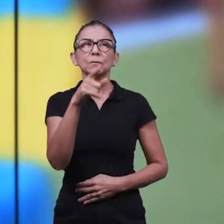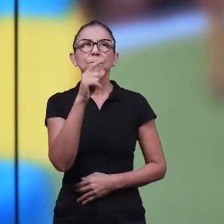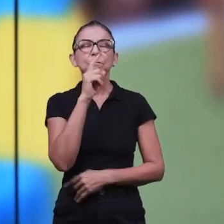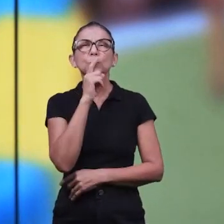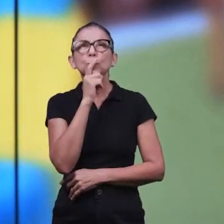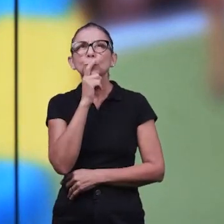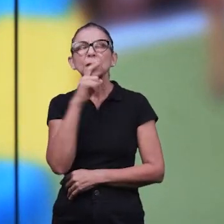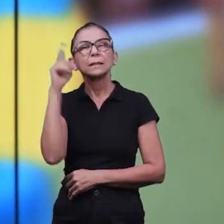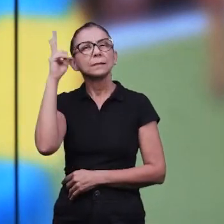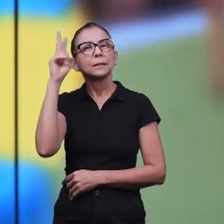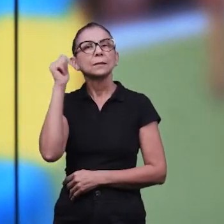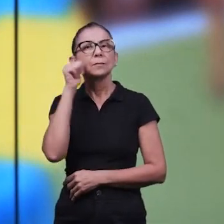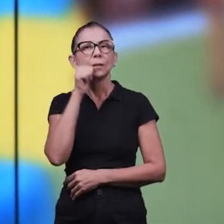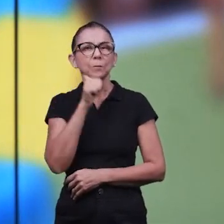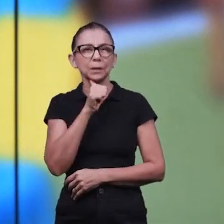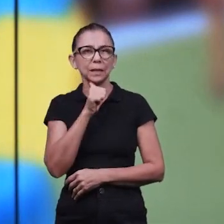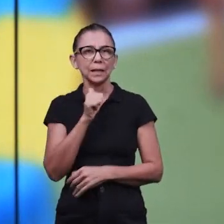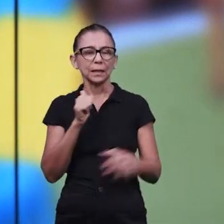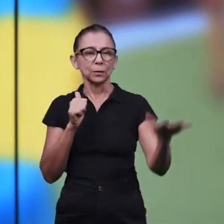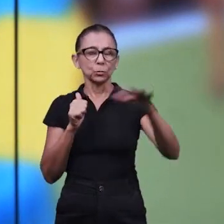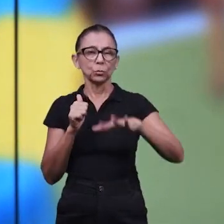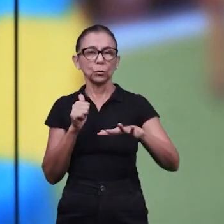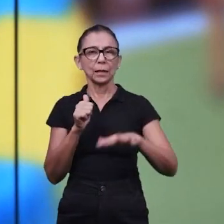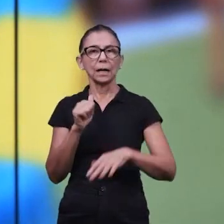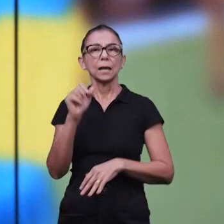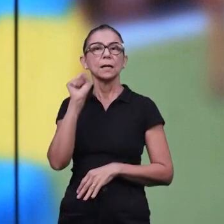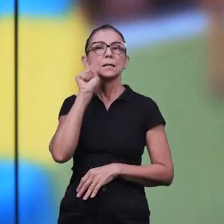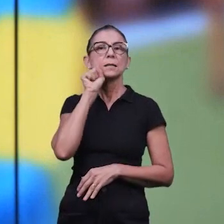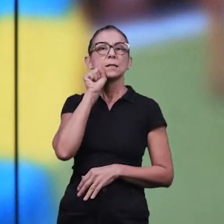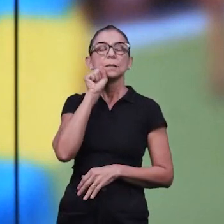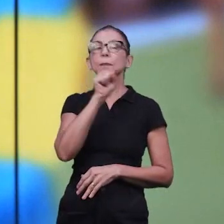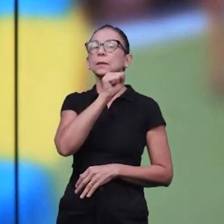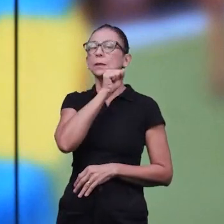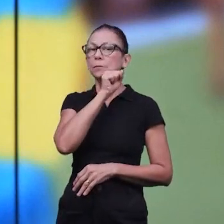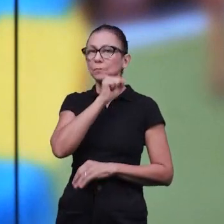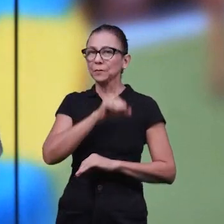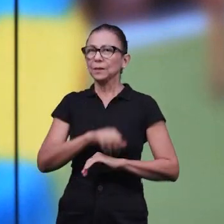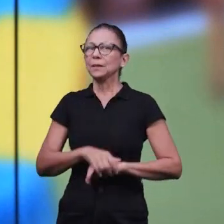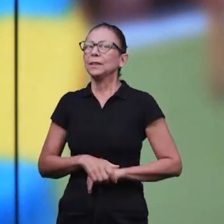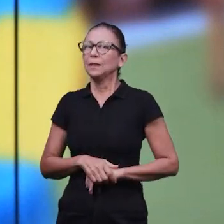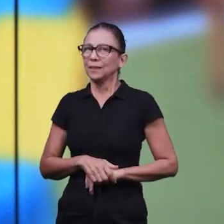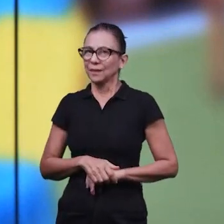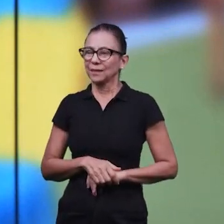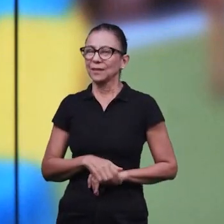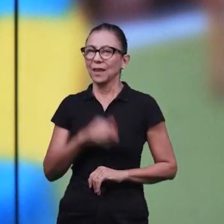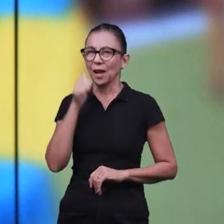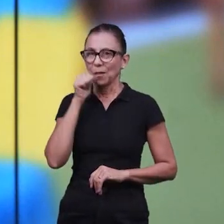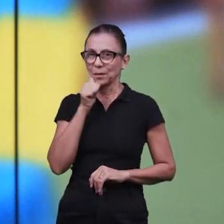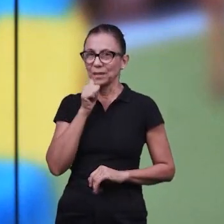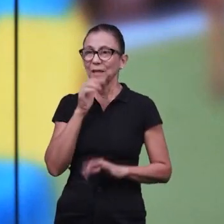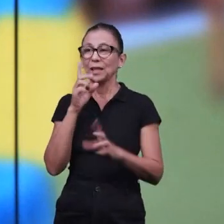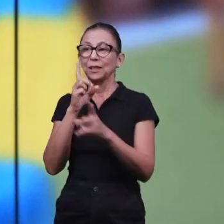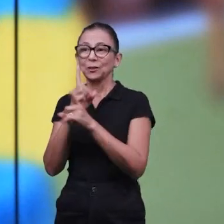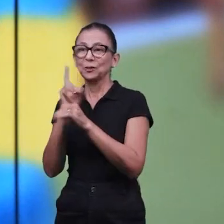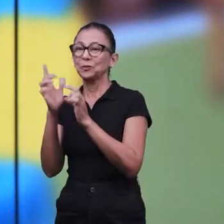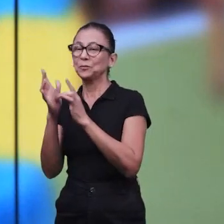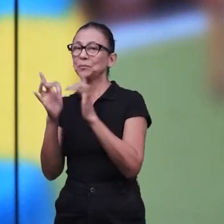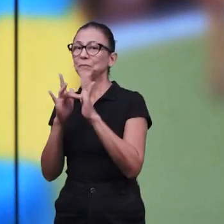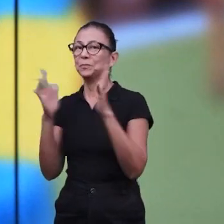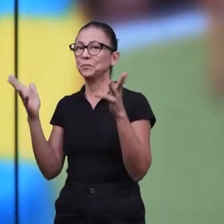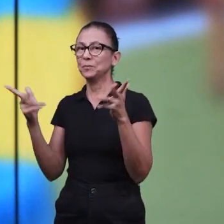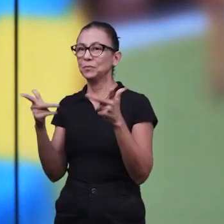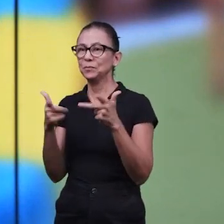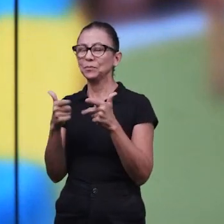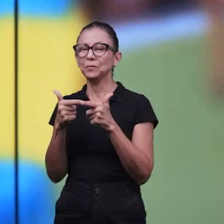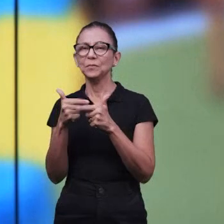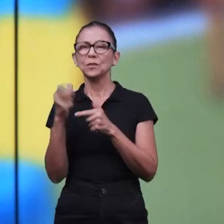rappelez d'une femme qui était la femme de Samarie, vous vous rappelez, elle a eu une rencontre merveilleuse.